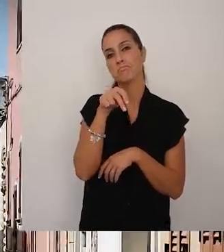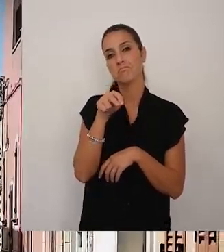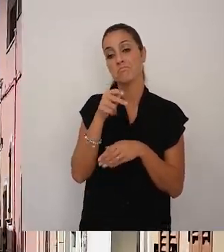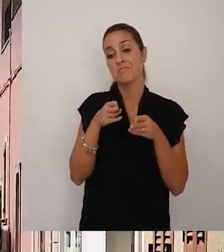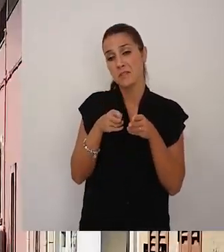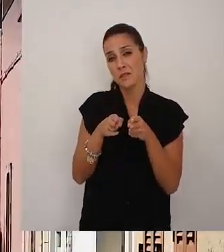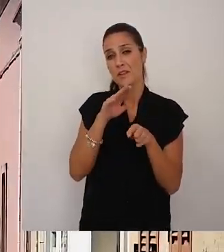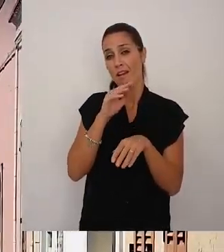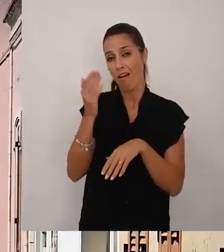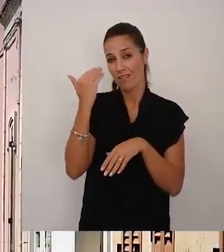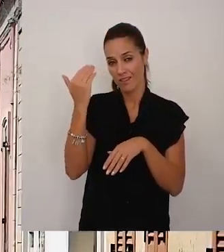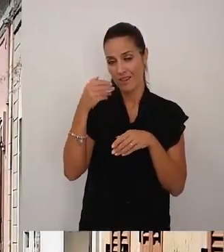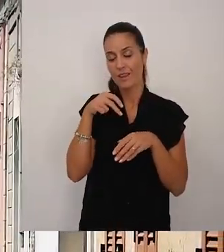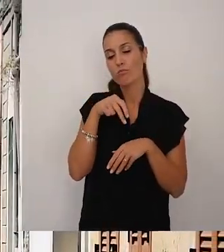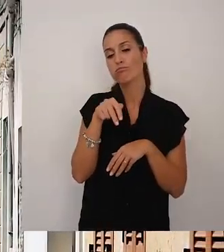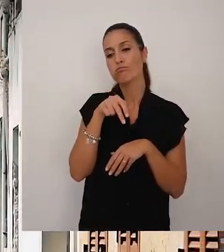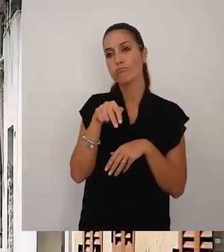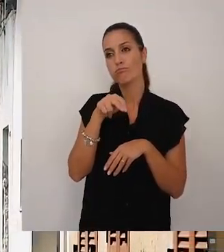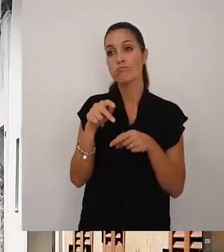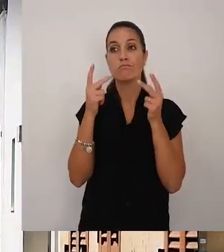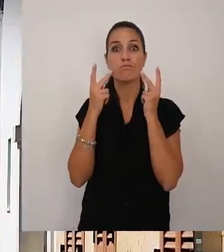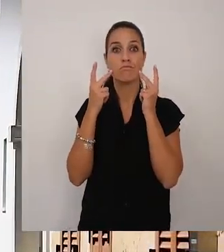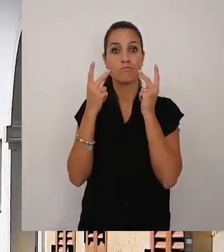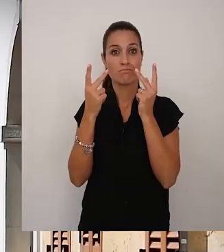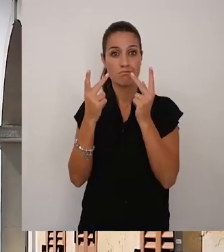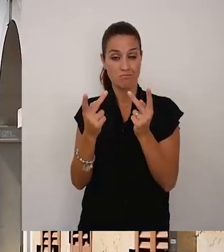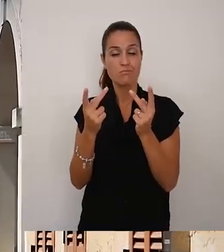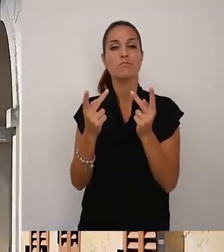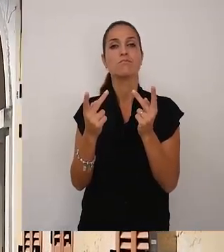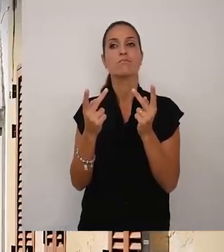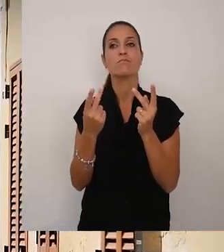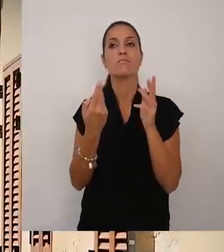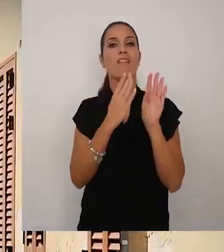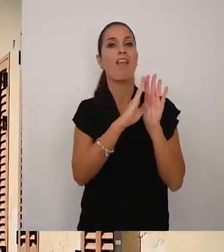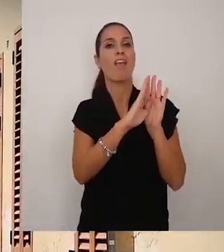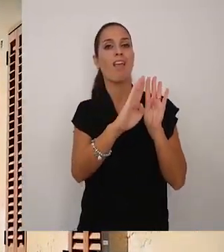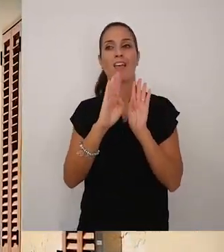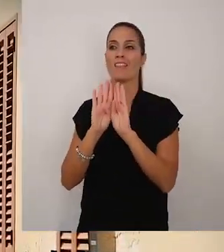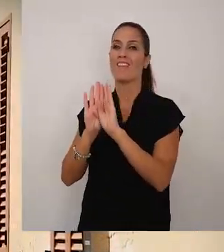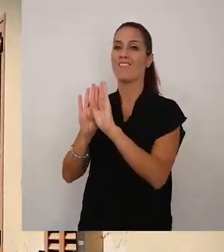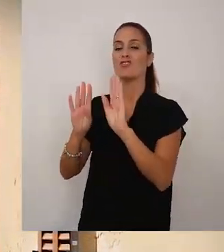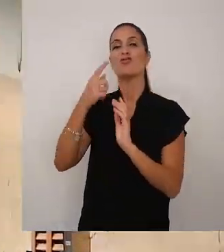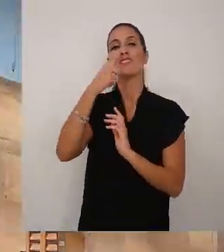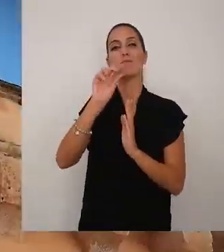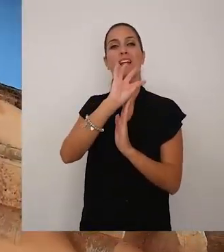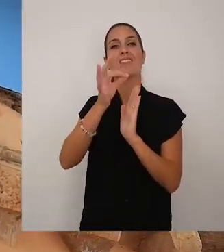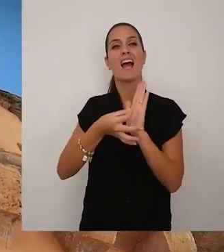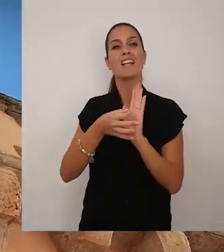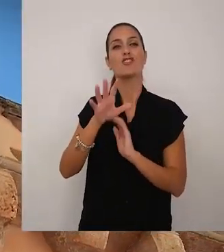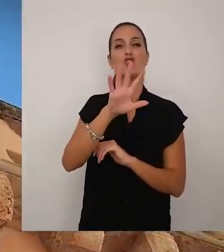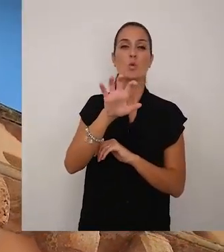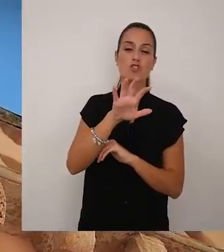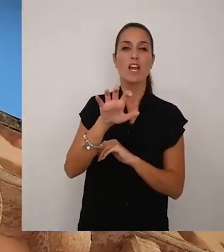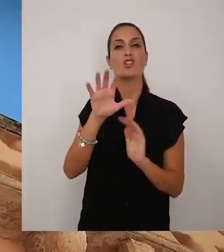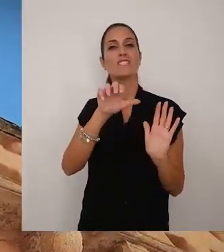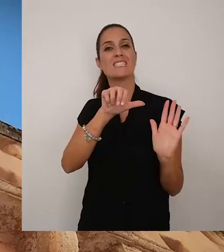Percorrendo le antiche stradine che si articolano nell'abitato, è possibile ammirare diversi edifici riconducibili alla tradizione edilizia del 500